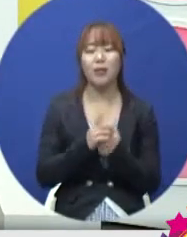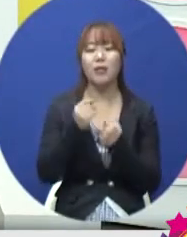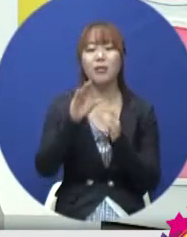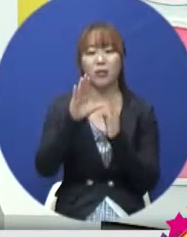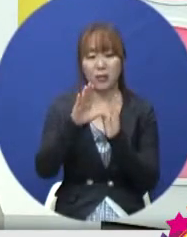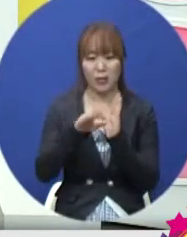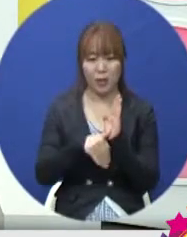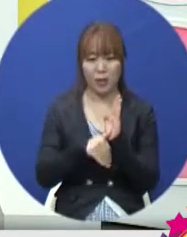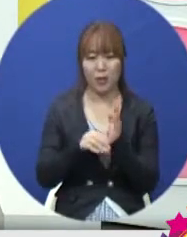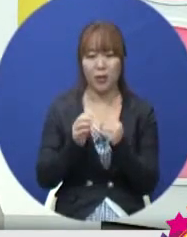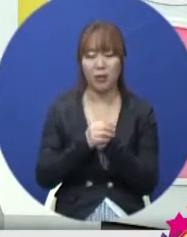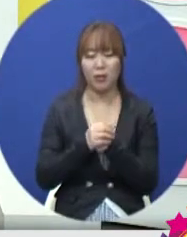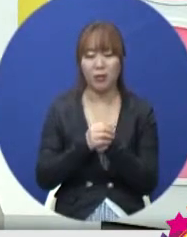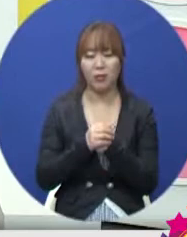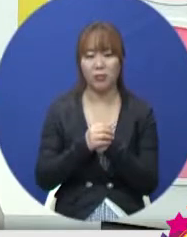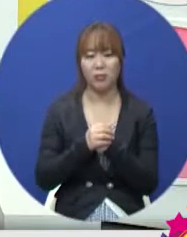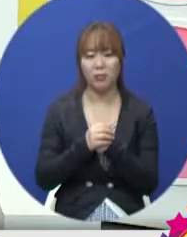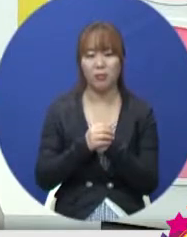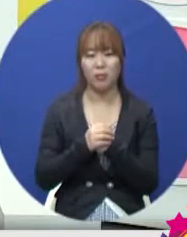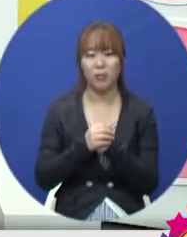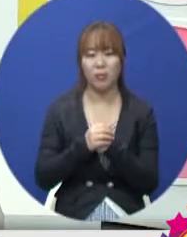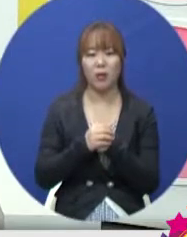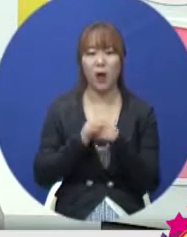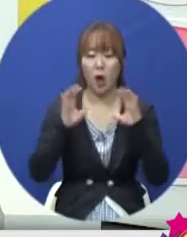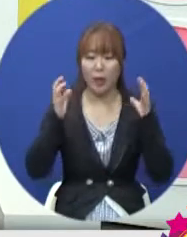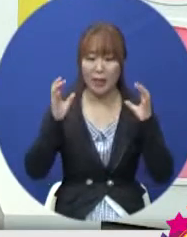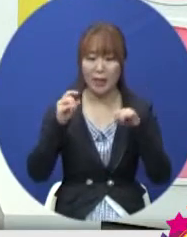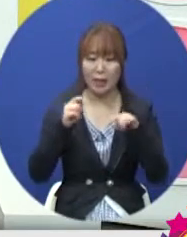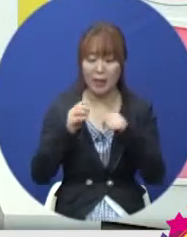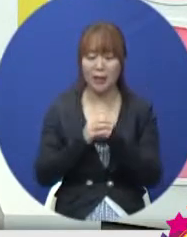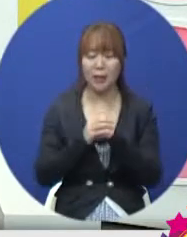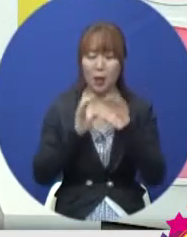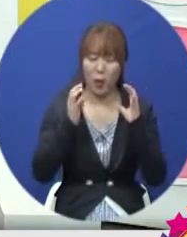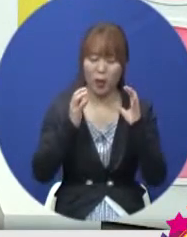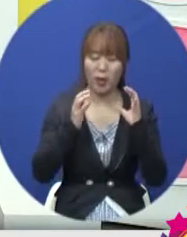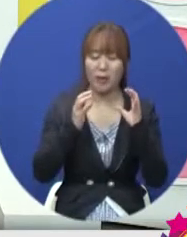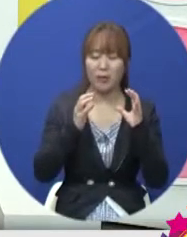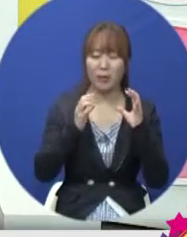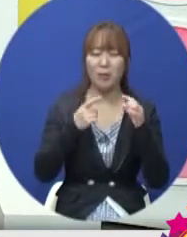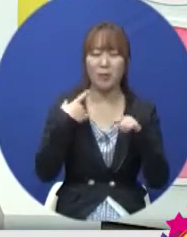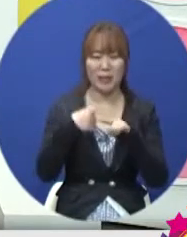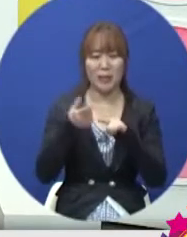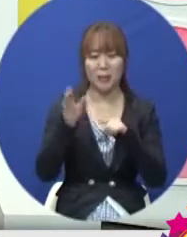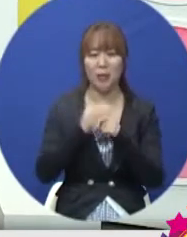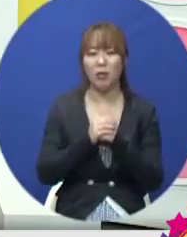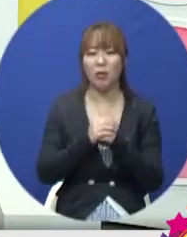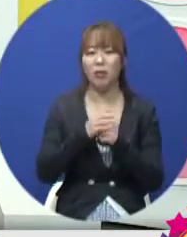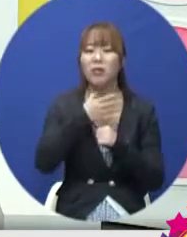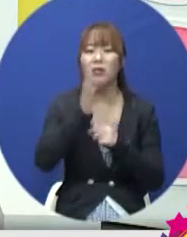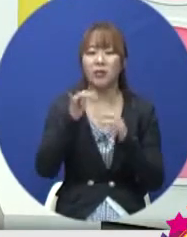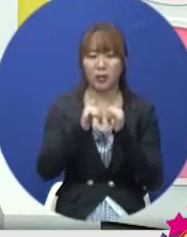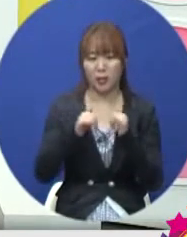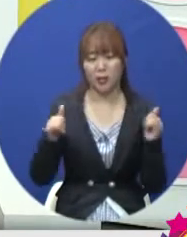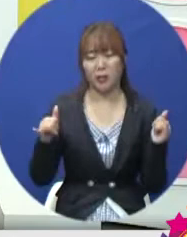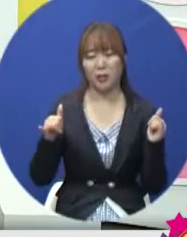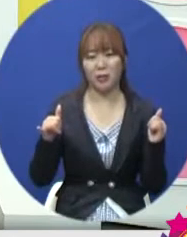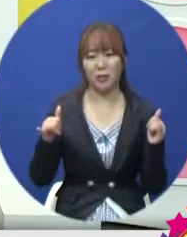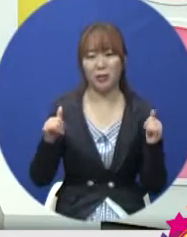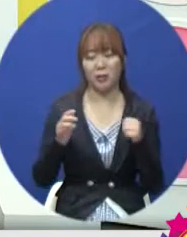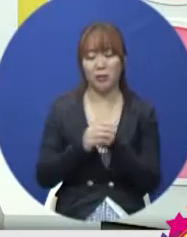이럴 때는 우리 어린이들, 아가들도 마찬가지들이지만 네. 어르신들. 네.